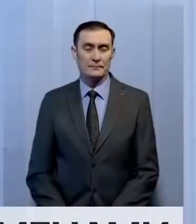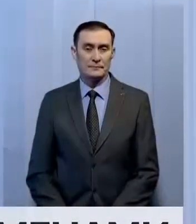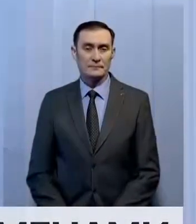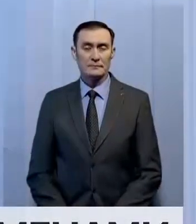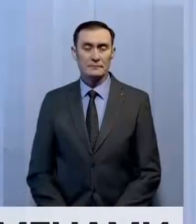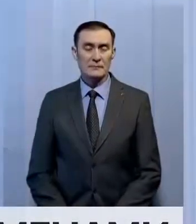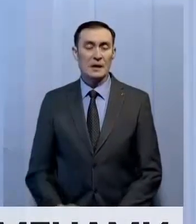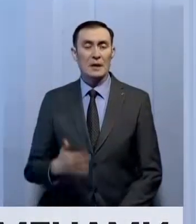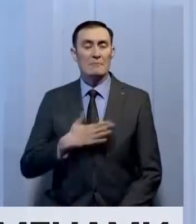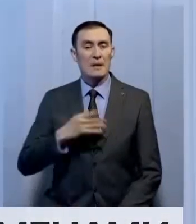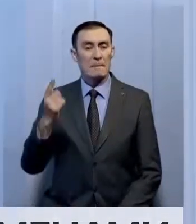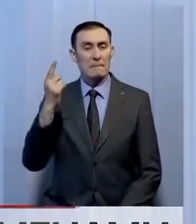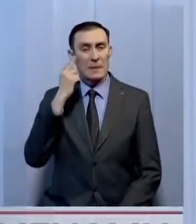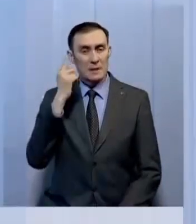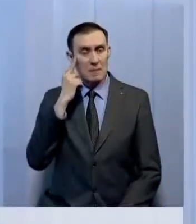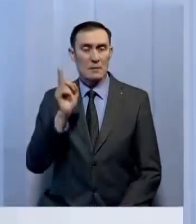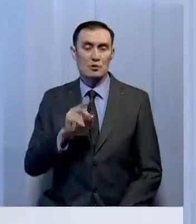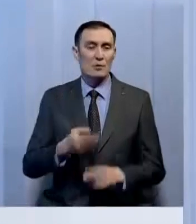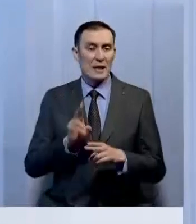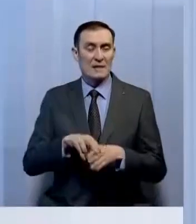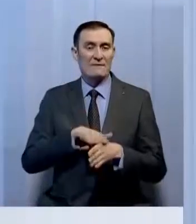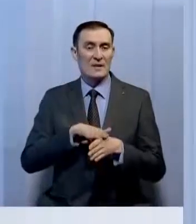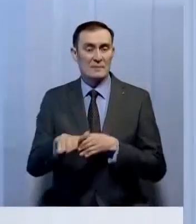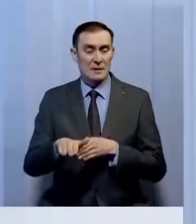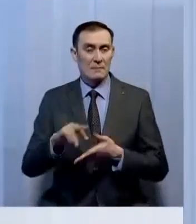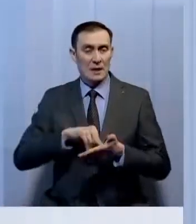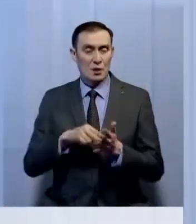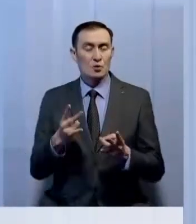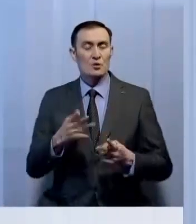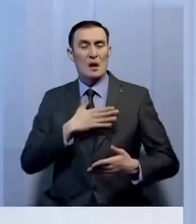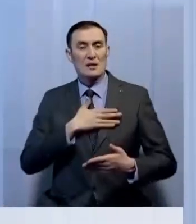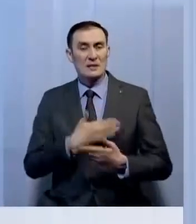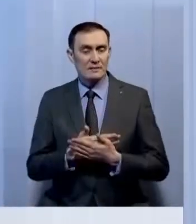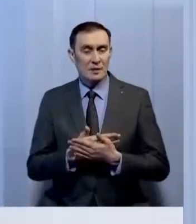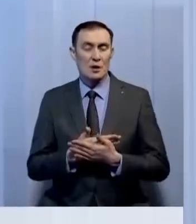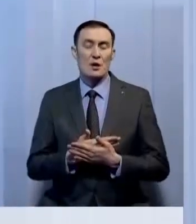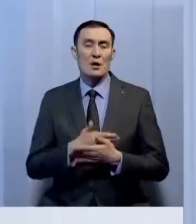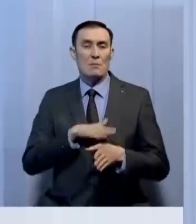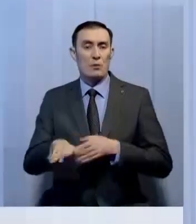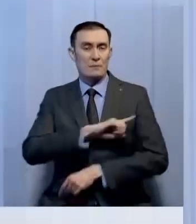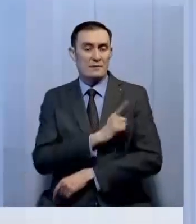Мы понимаем при этом, что для того, чтобы это реализовать, нужен очень активный, очень